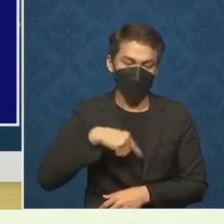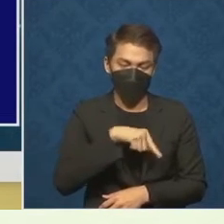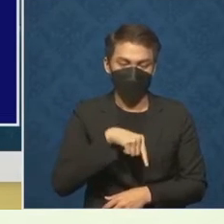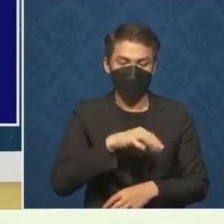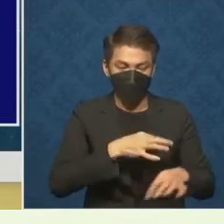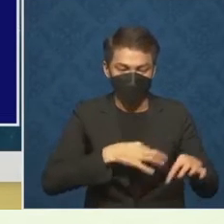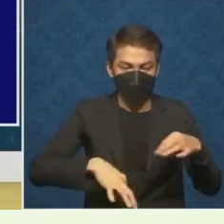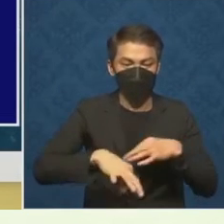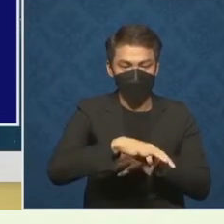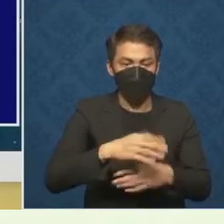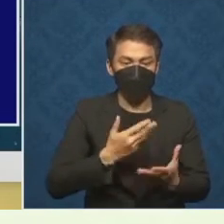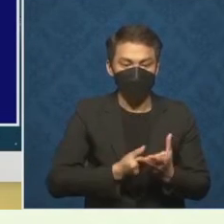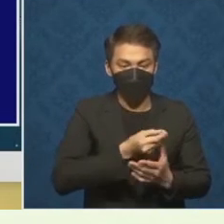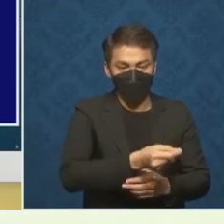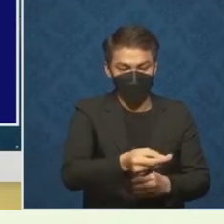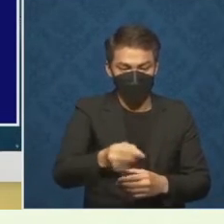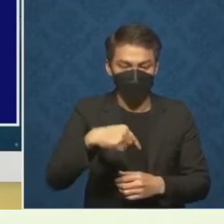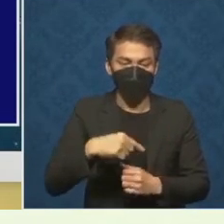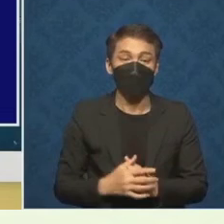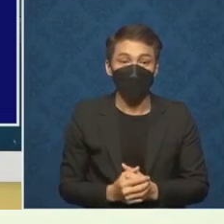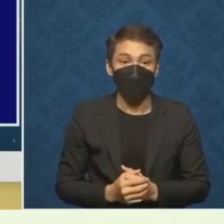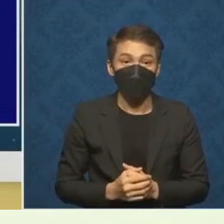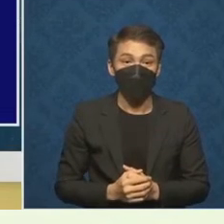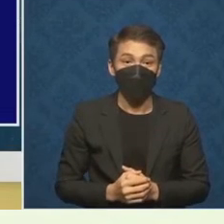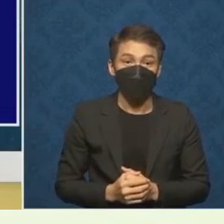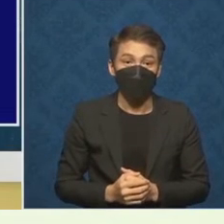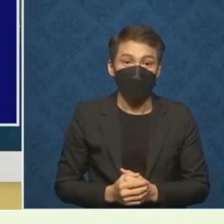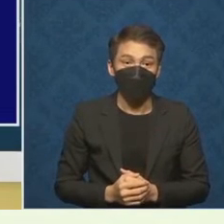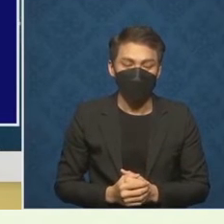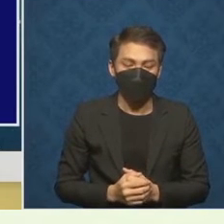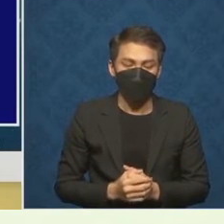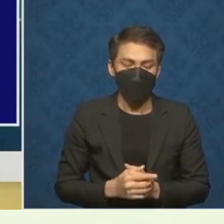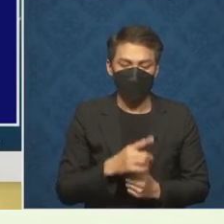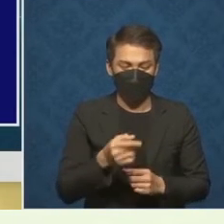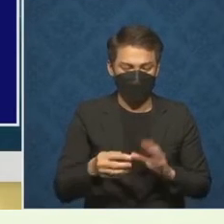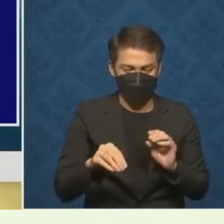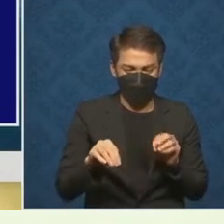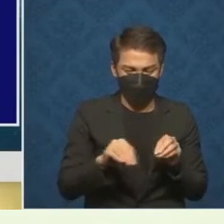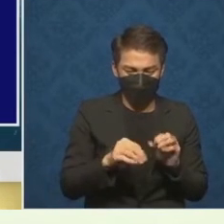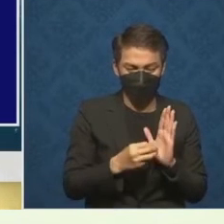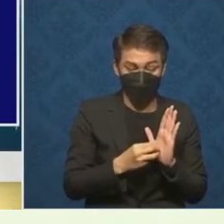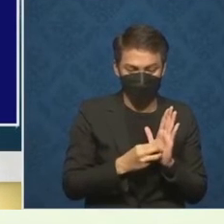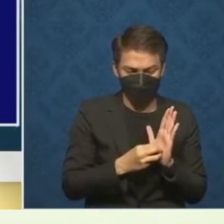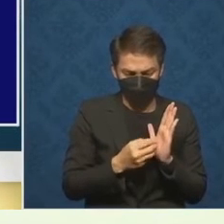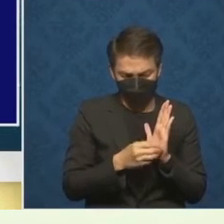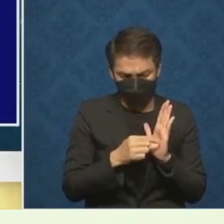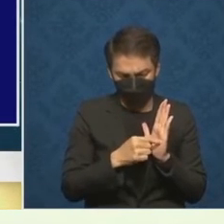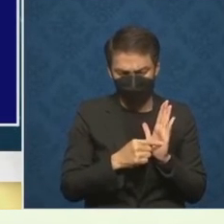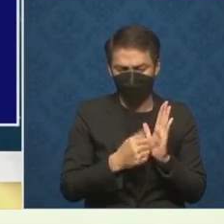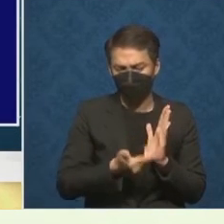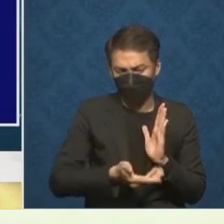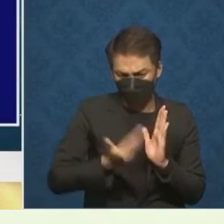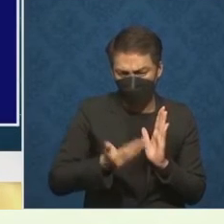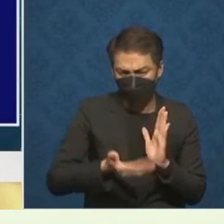นะครับใกล้ๆกรุงเทพนะมันจะแจกแพงหน่อยหัวละ